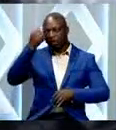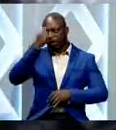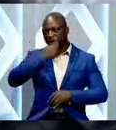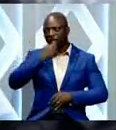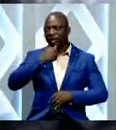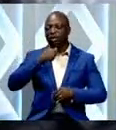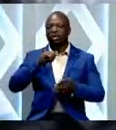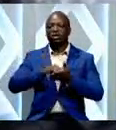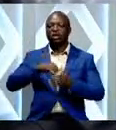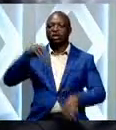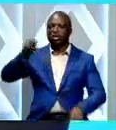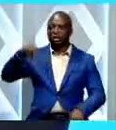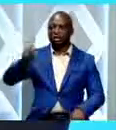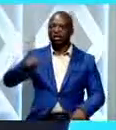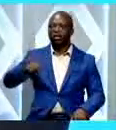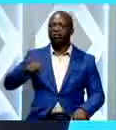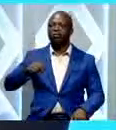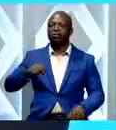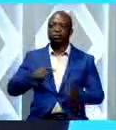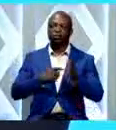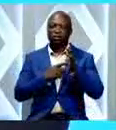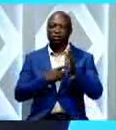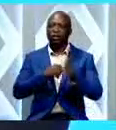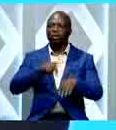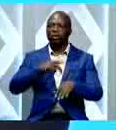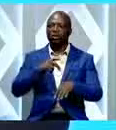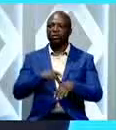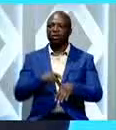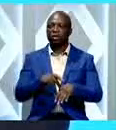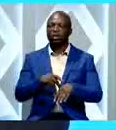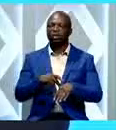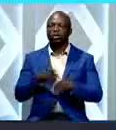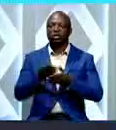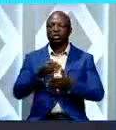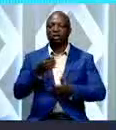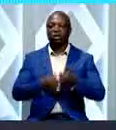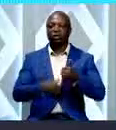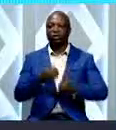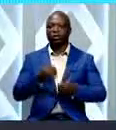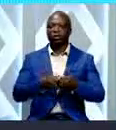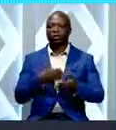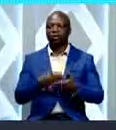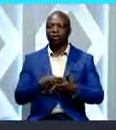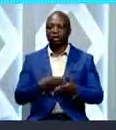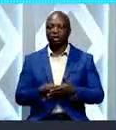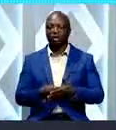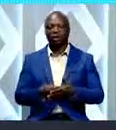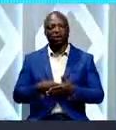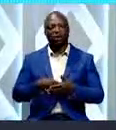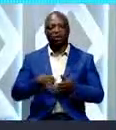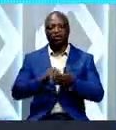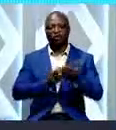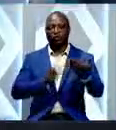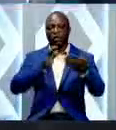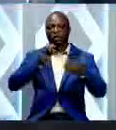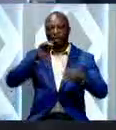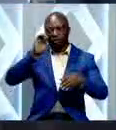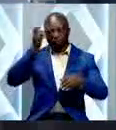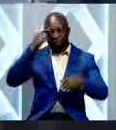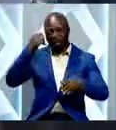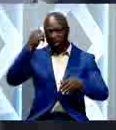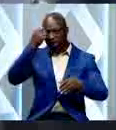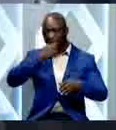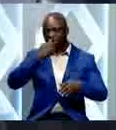Cette nécessité découle principalement des contraintes budgétaires restreintes auxquelles font face les gouvernements